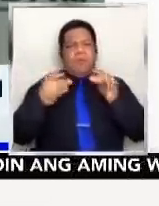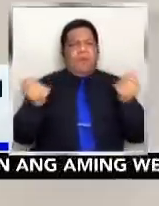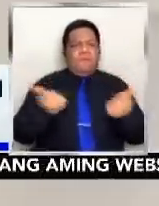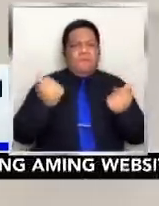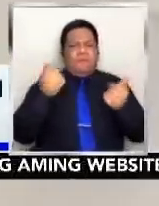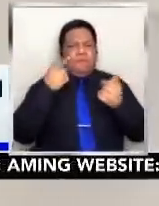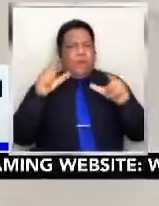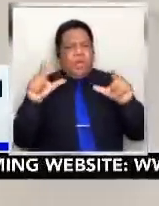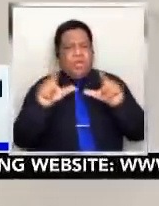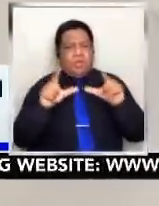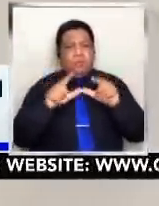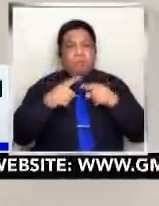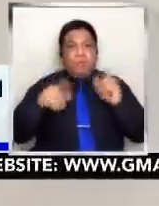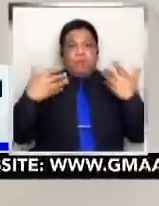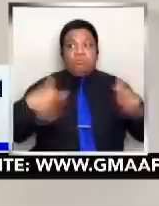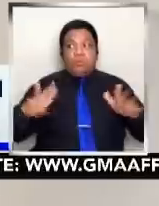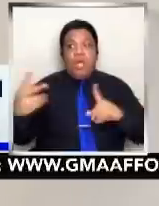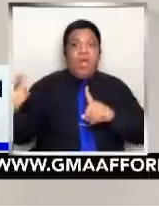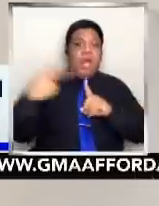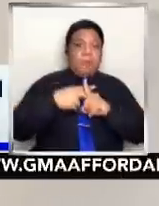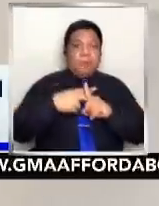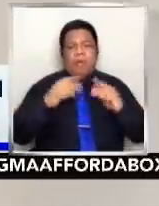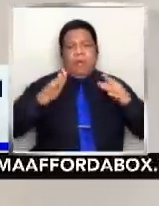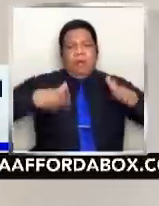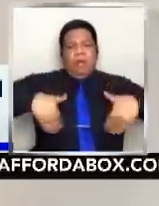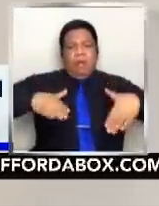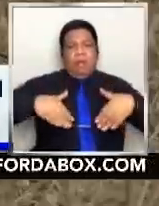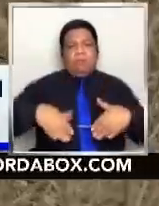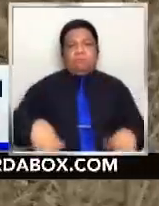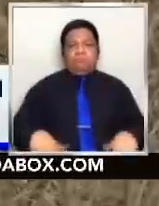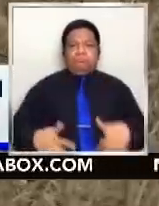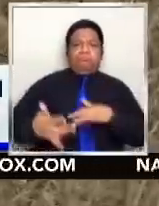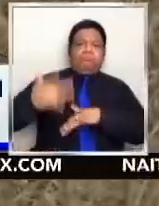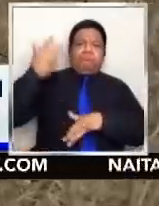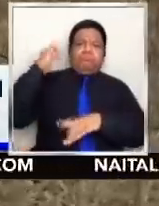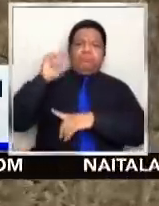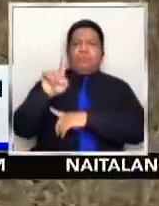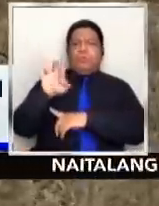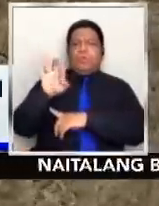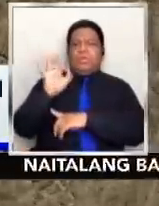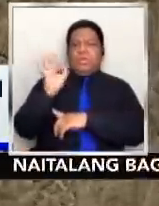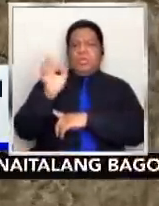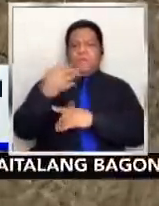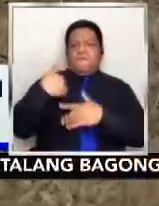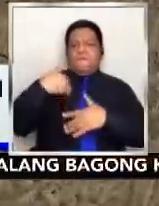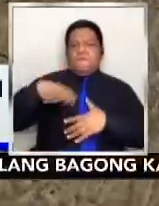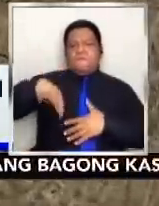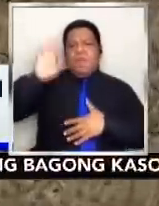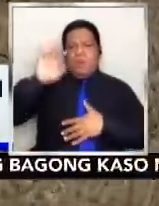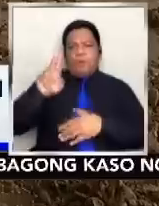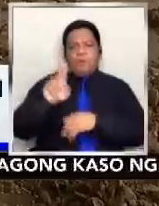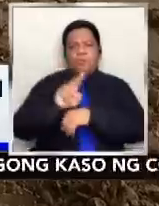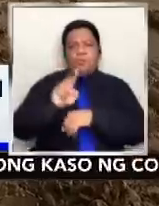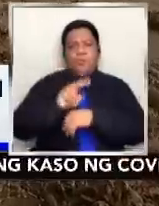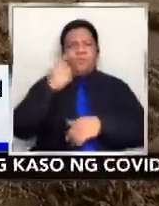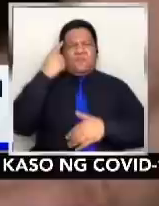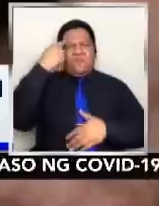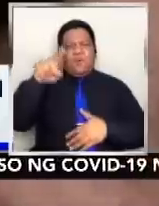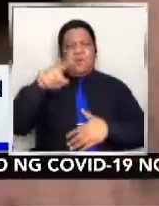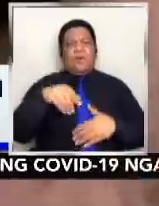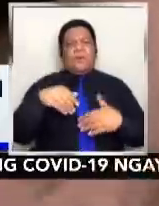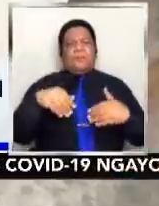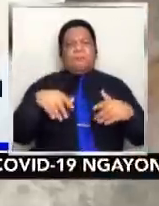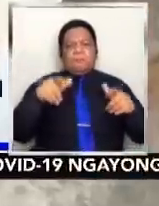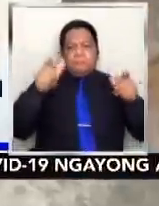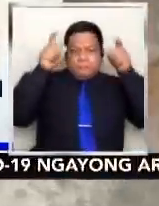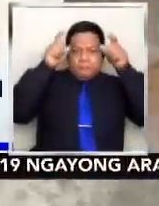nag-a-apply. Dekada 70 pa na diskubre ang ivermectin na malawakang ginamit para sa bulate ng mga baka, kabayo,